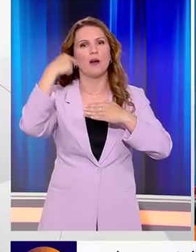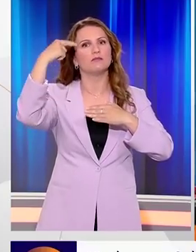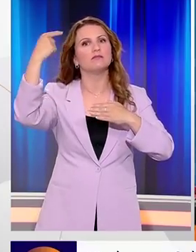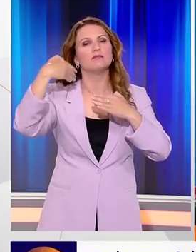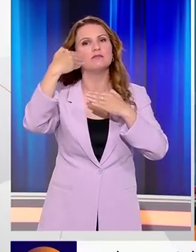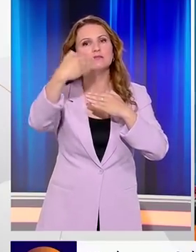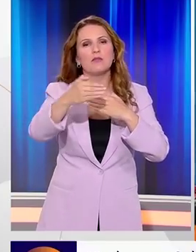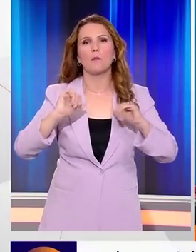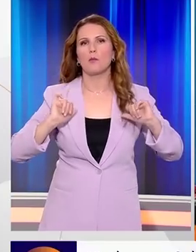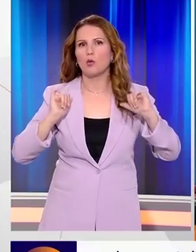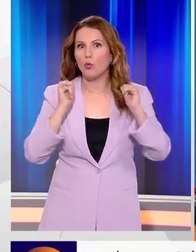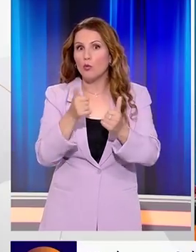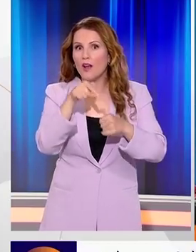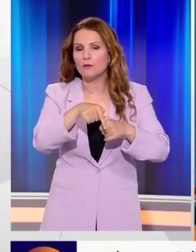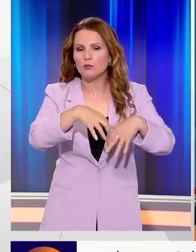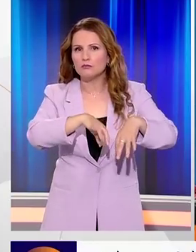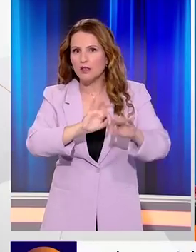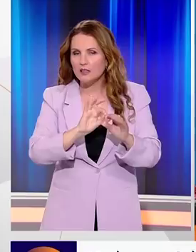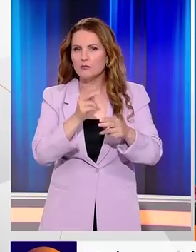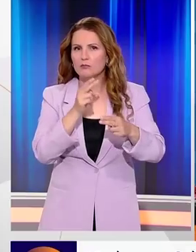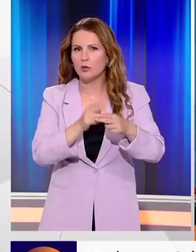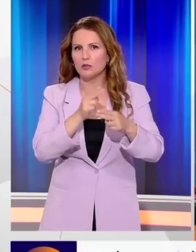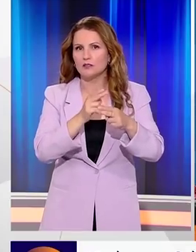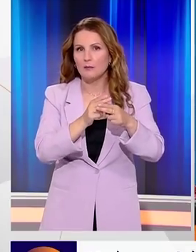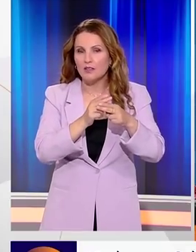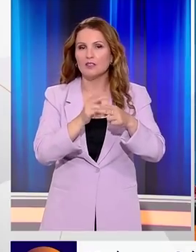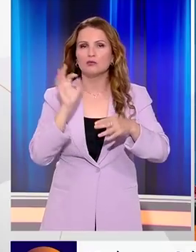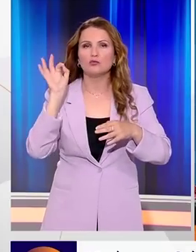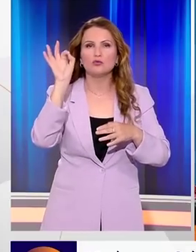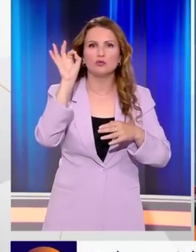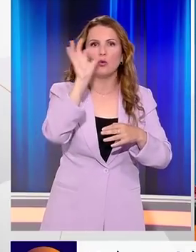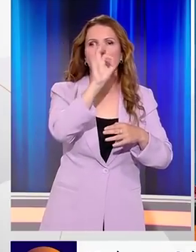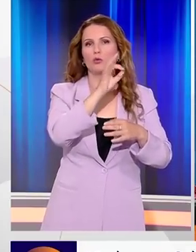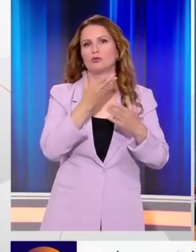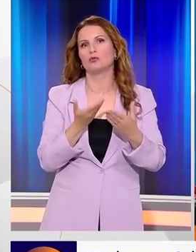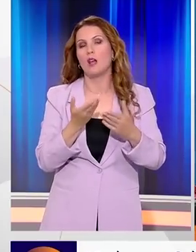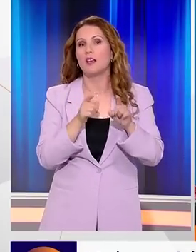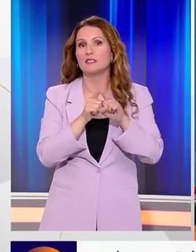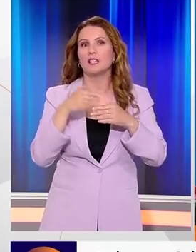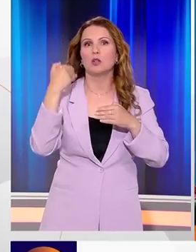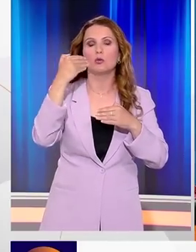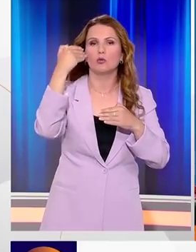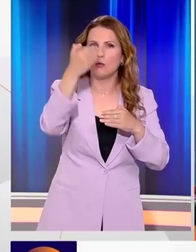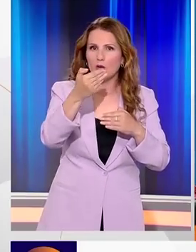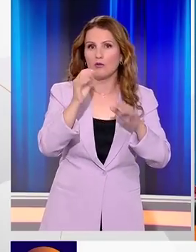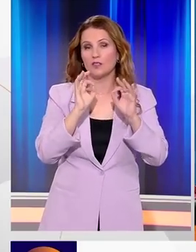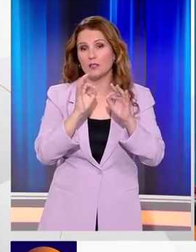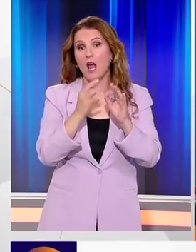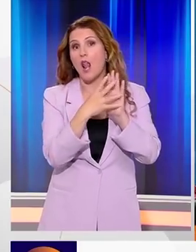και μια πρωτοβουλία με εξαιρετικά σημαντική στόχευση που θα αφορά το μέλλον, αλλά θα